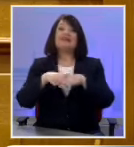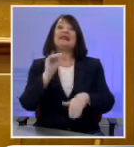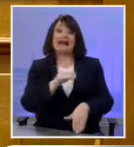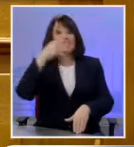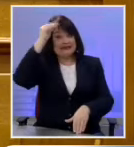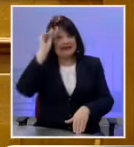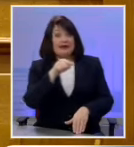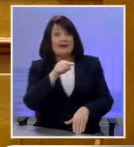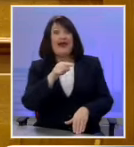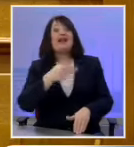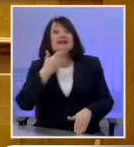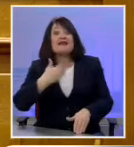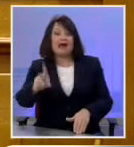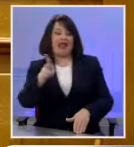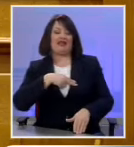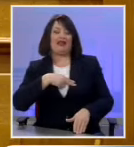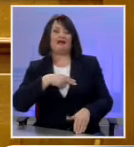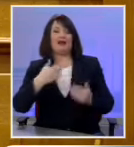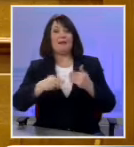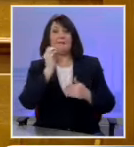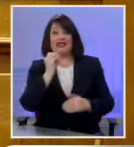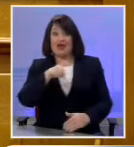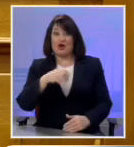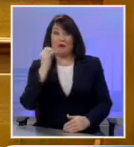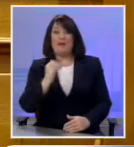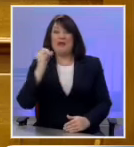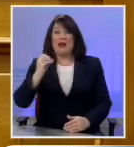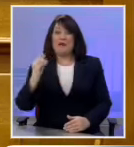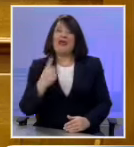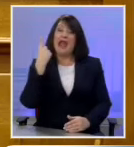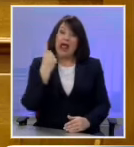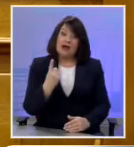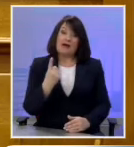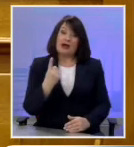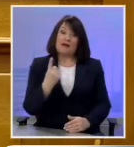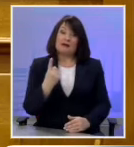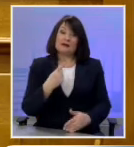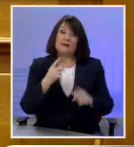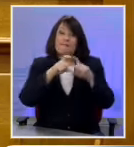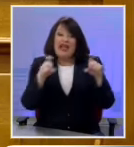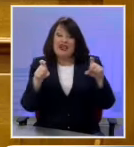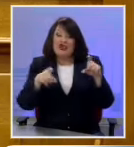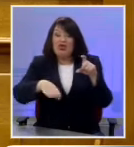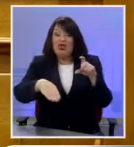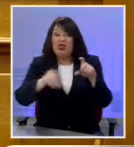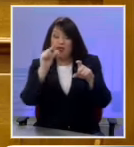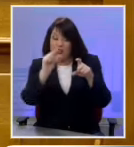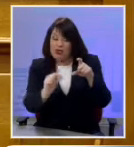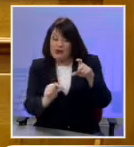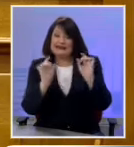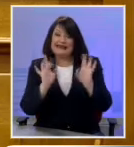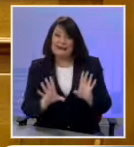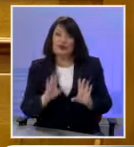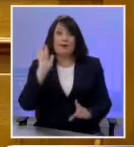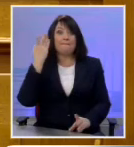Τσίπρα, θα σας κυνηγάνε για καιρό. Το 0,001 που έκανε μία μετοχή μίας τραπέζης για την οποία